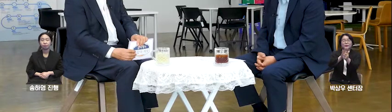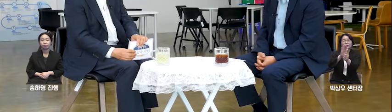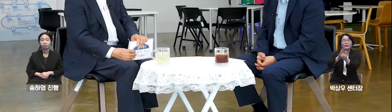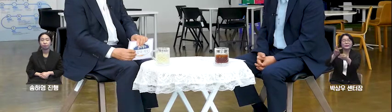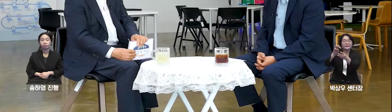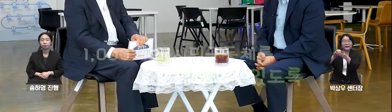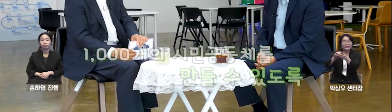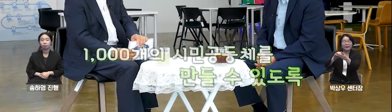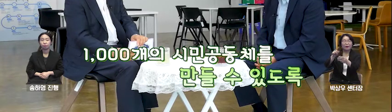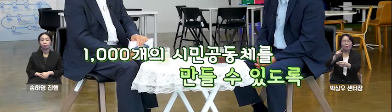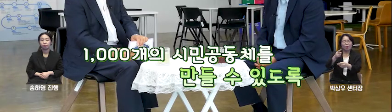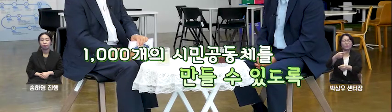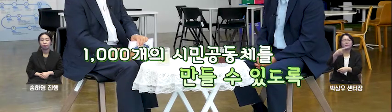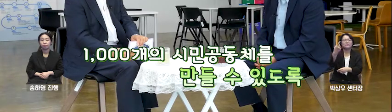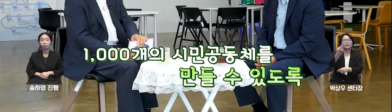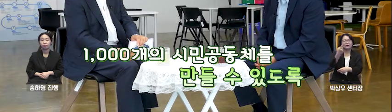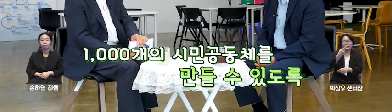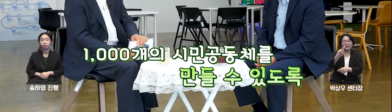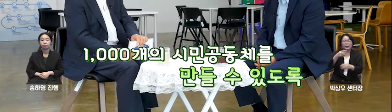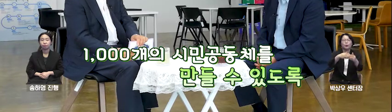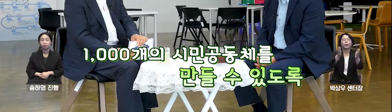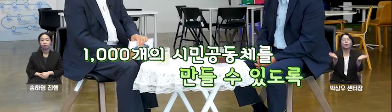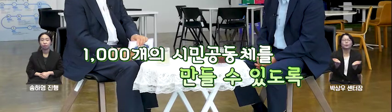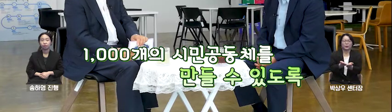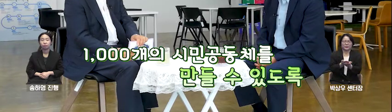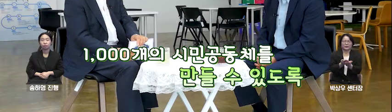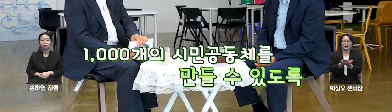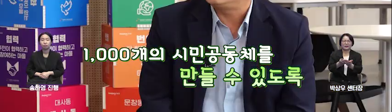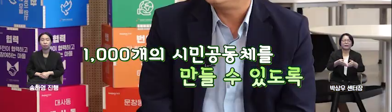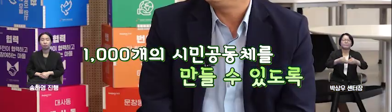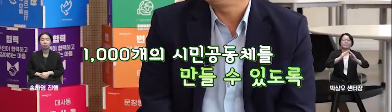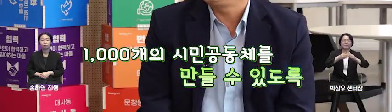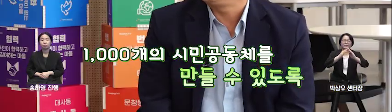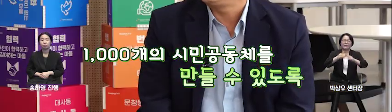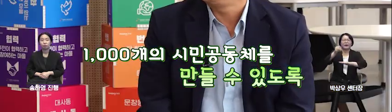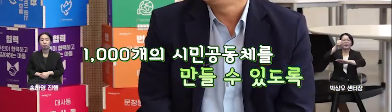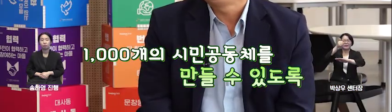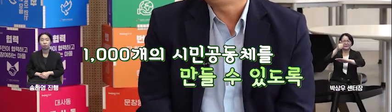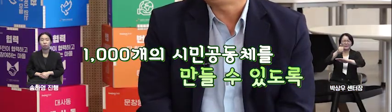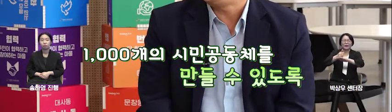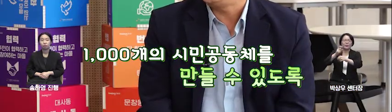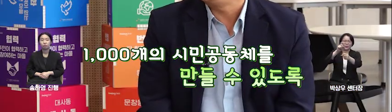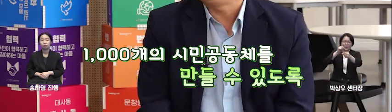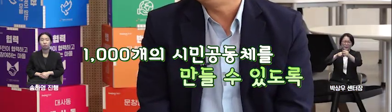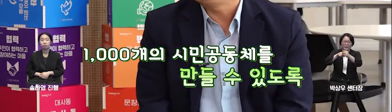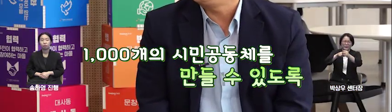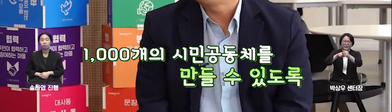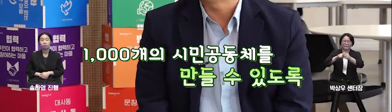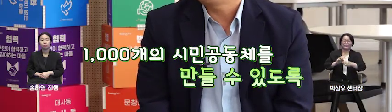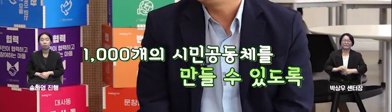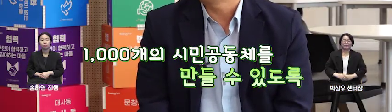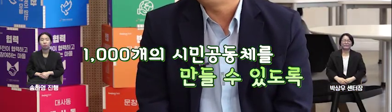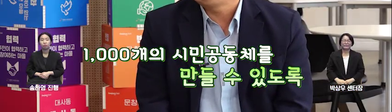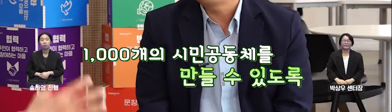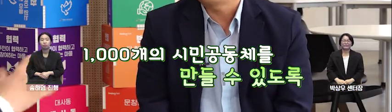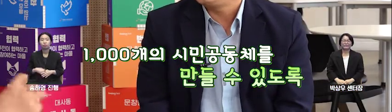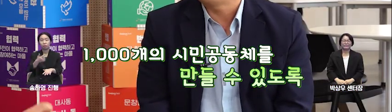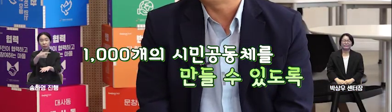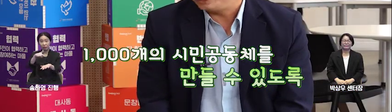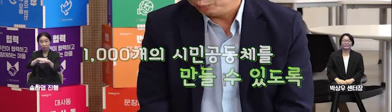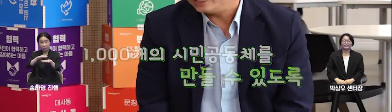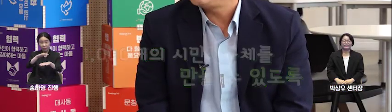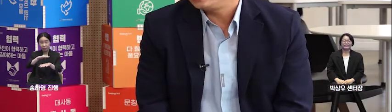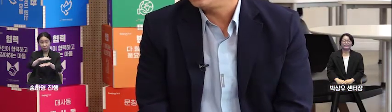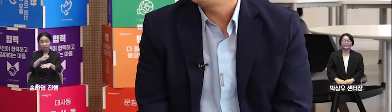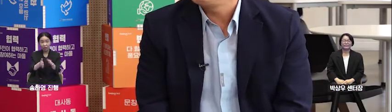지원센터는 1,000개의 시민 공동체를 만드는 것을 최종적인 어떤 지향이라고 할까요? 그런 생각들을 이루어진